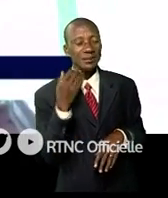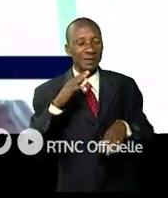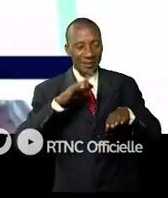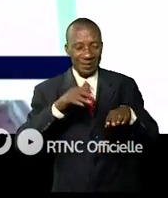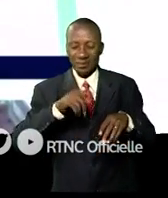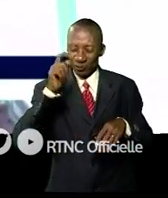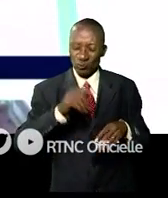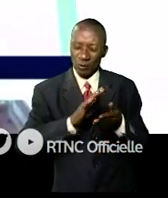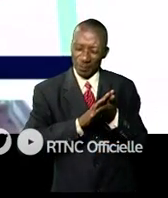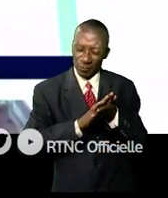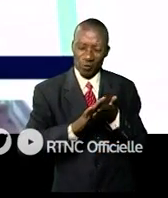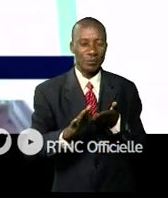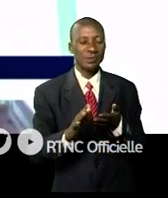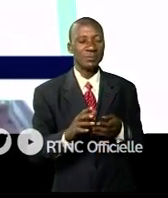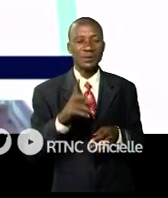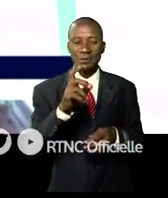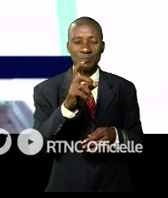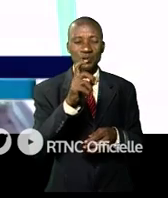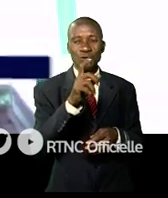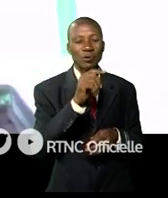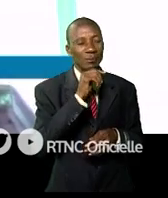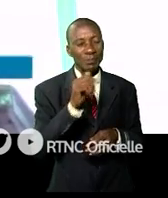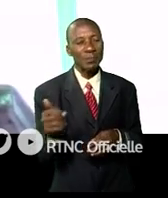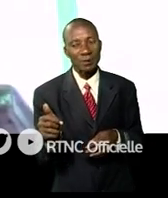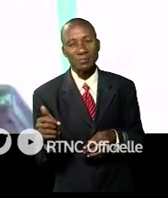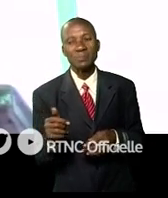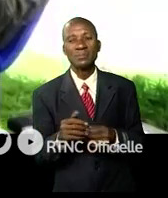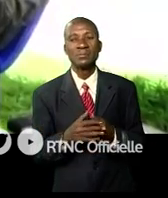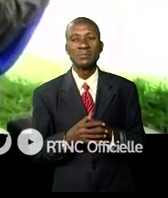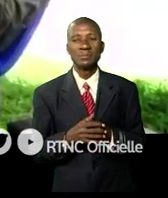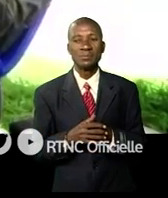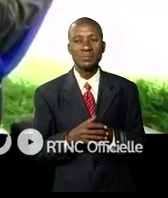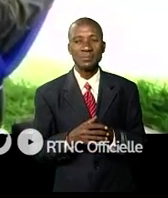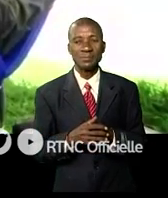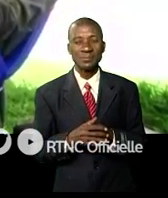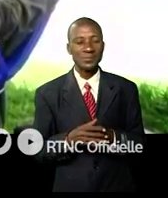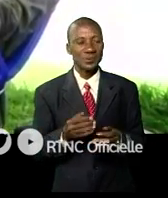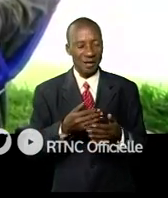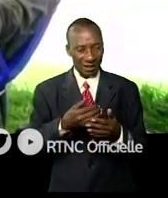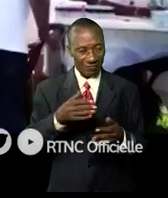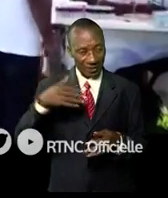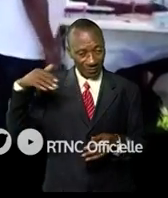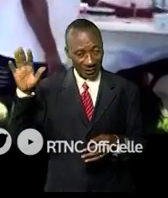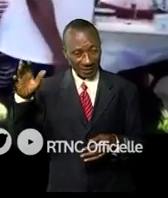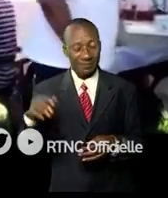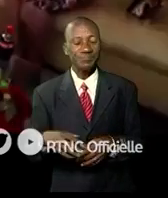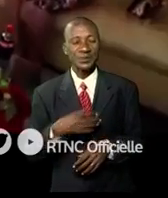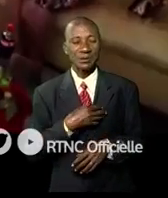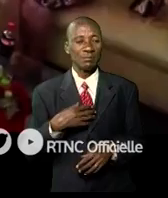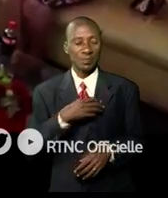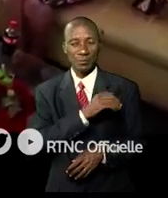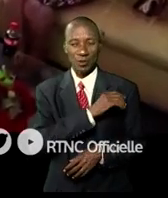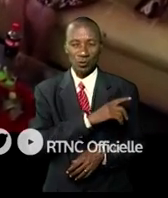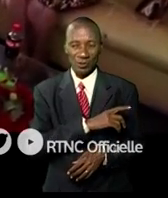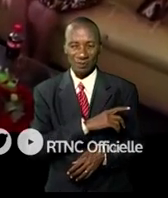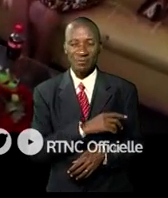n'occasionnent pas alors une perte de vie. Avant de quitter la commune de Lantélé, Marie-Olive Lembe Kabila